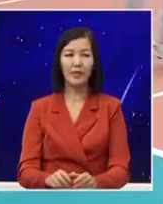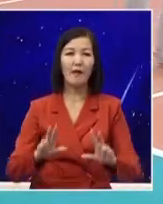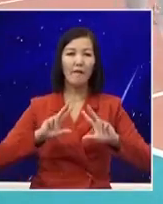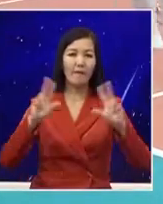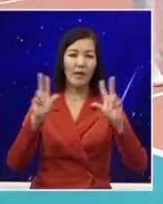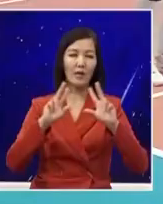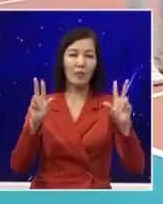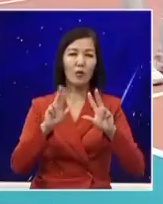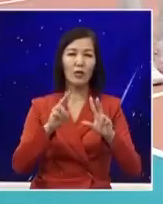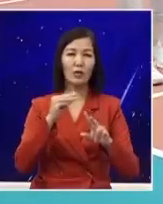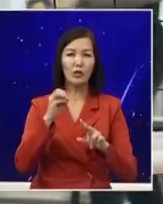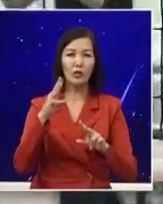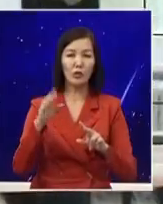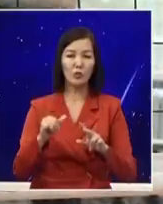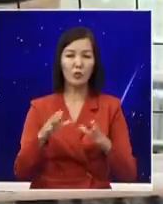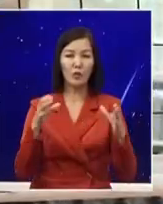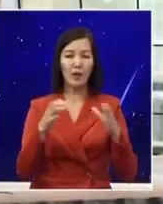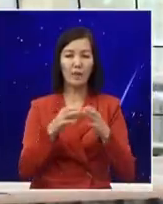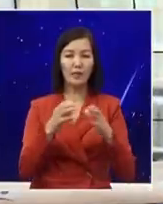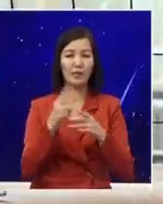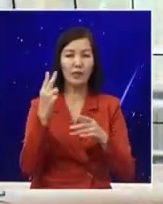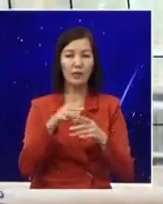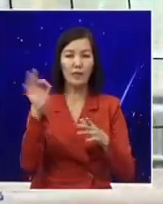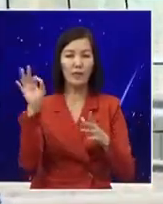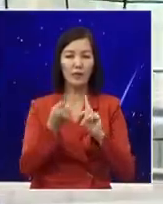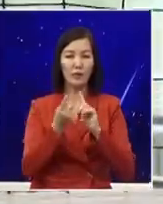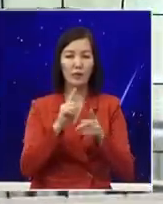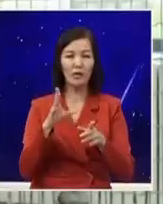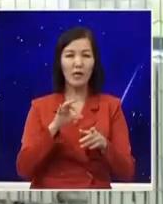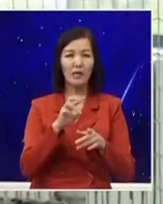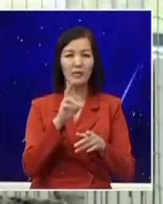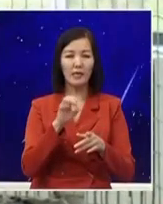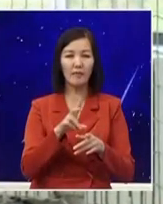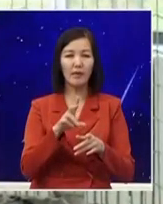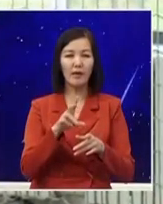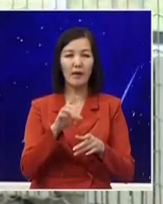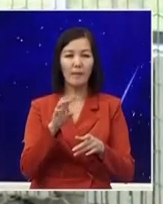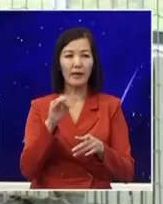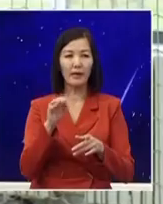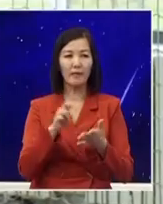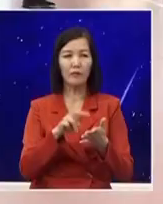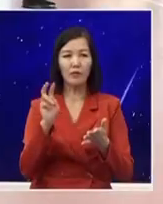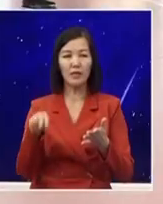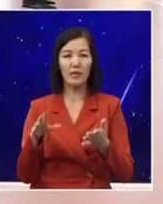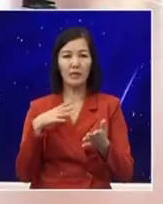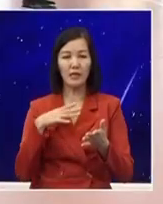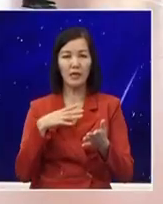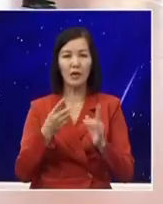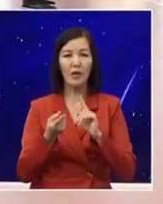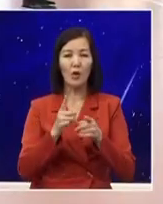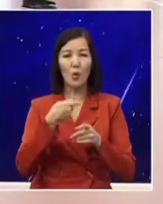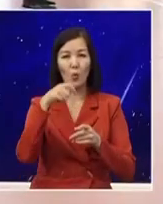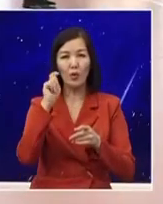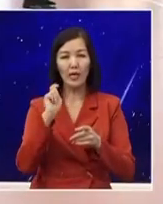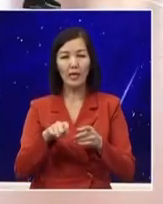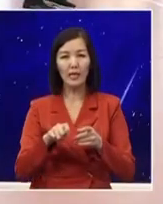Волейболдан жетісу әйелдер командасының құрамы 20%-ға ғана өзгерген сербиялық Сара Лоза мен Ардақ Маратова ұжымнан кетті. Олардың орнын украиналық